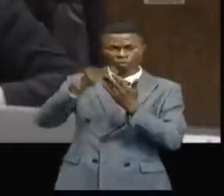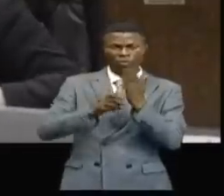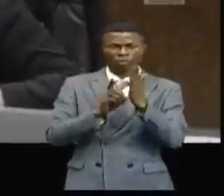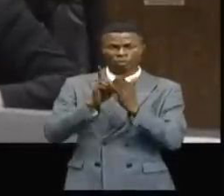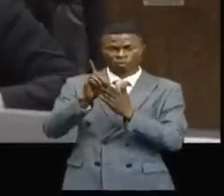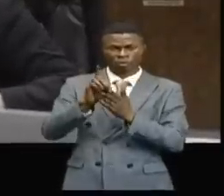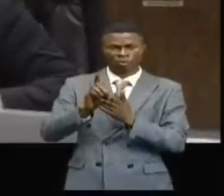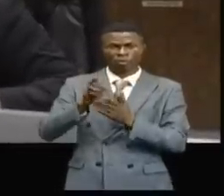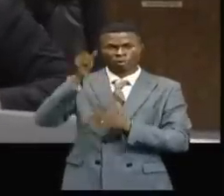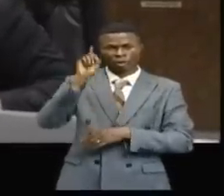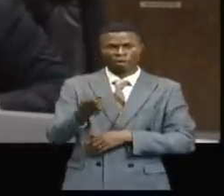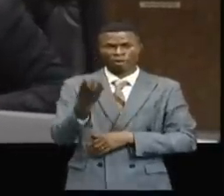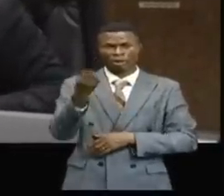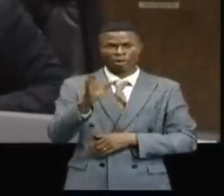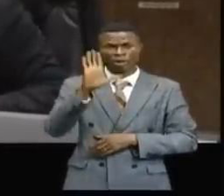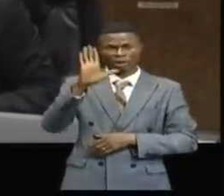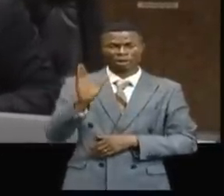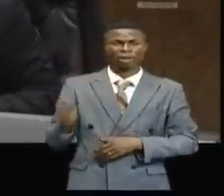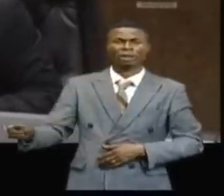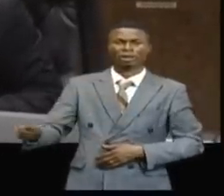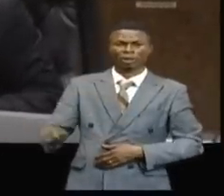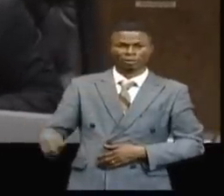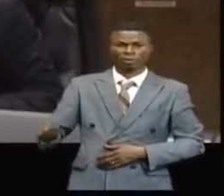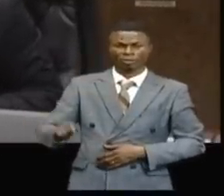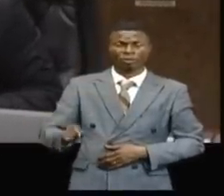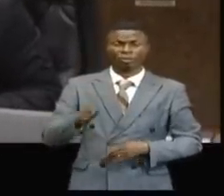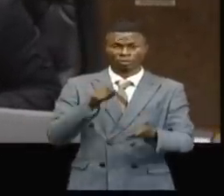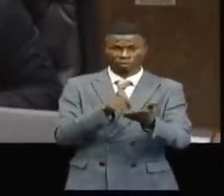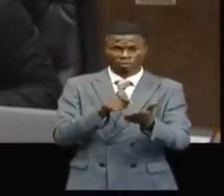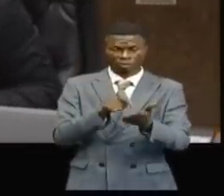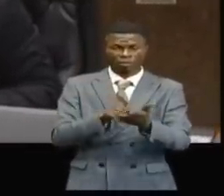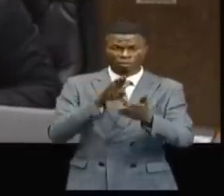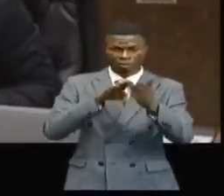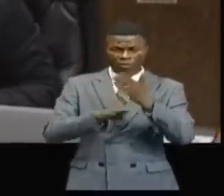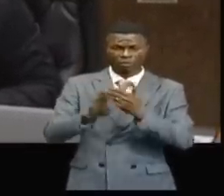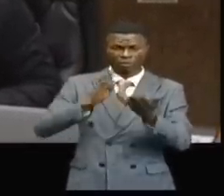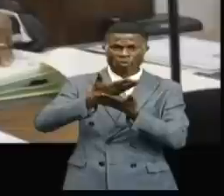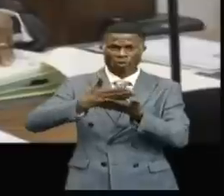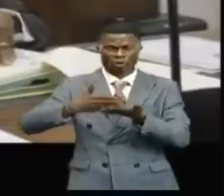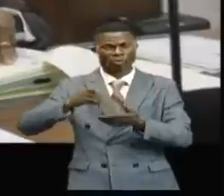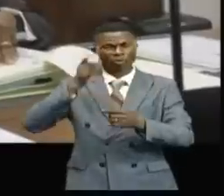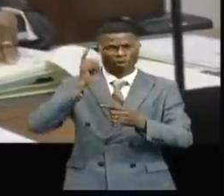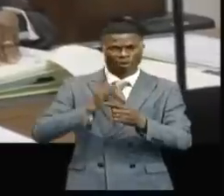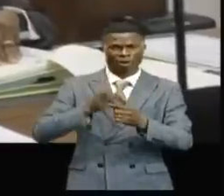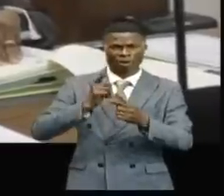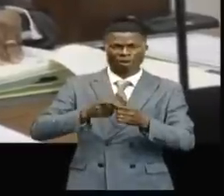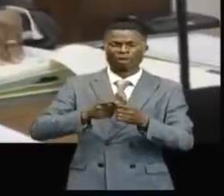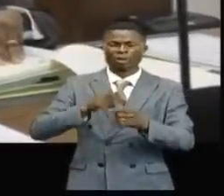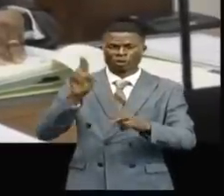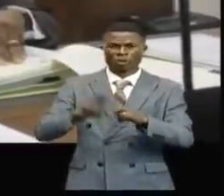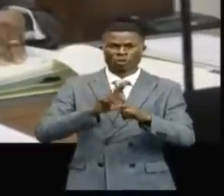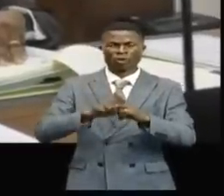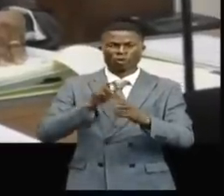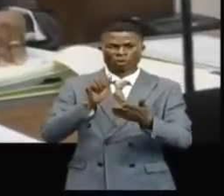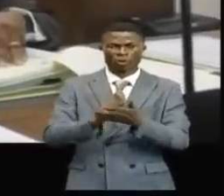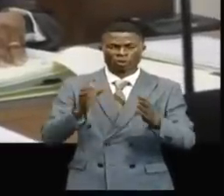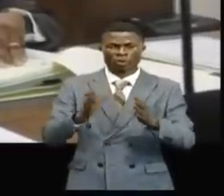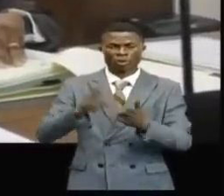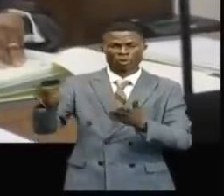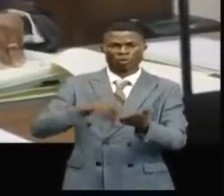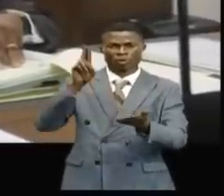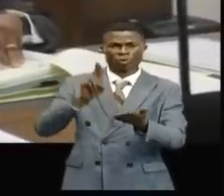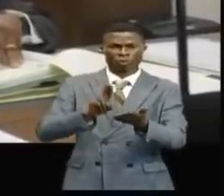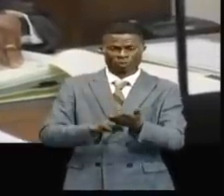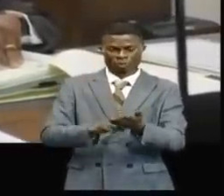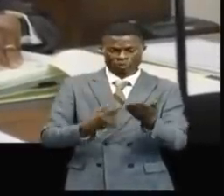développement local de 145 territoires, celui-ci est rentré dans une phase décisive de sa mise en œuvre avec la signature